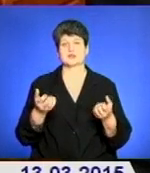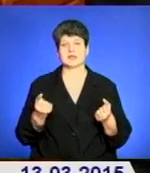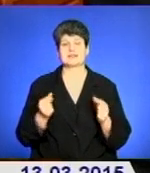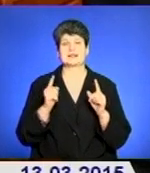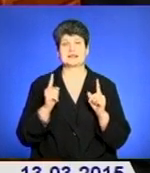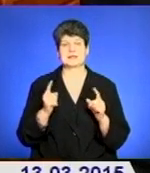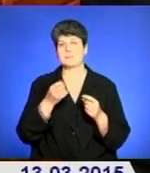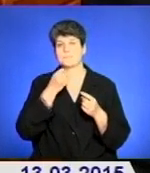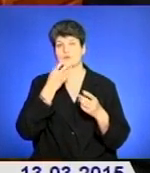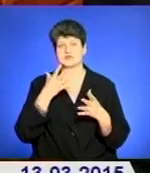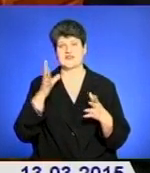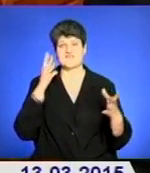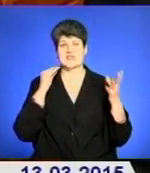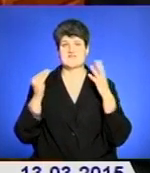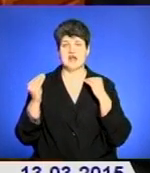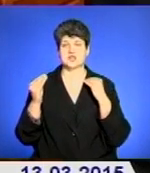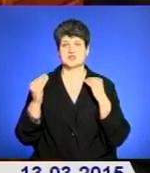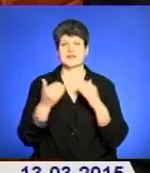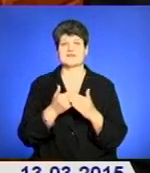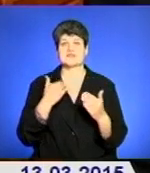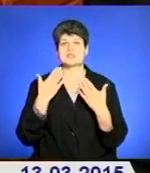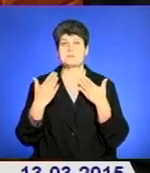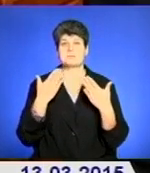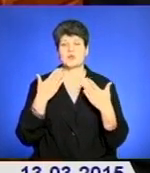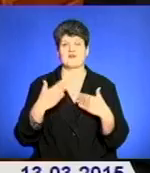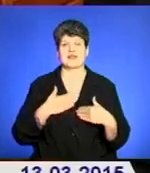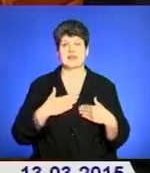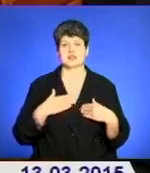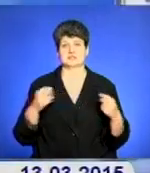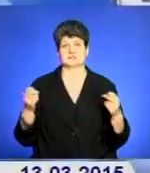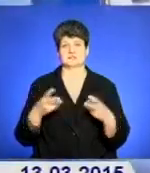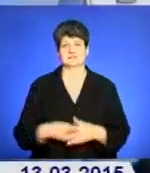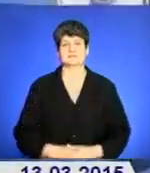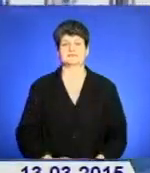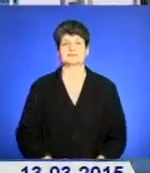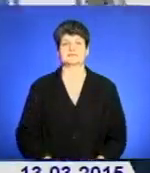отримували тільки позитивні враження від спілкування з нашими фахівцями.